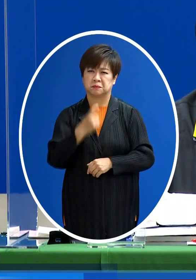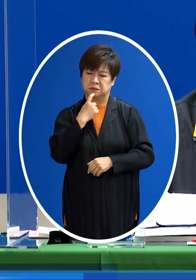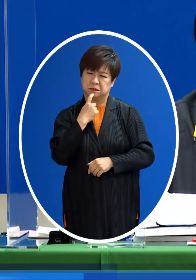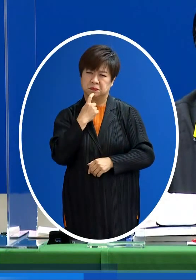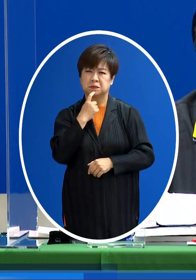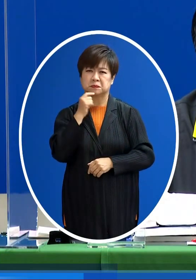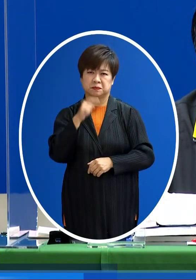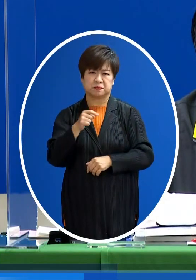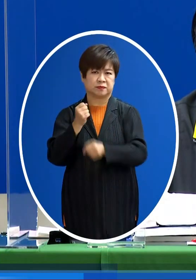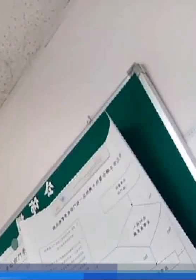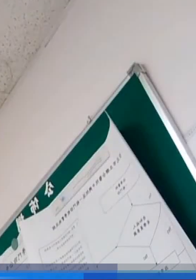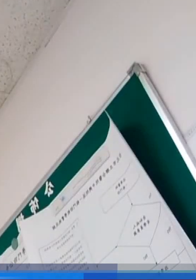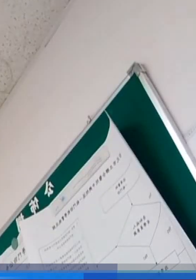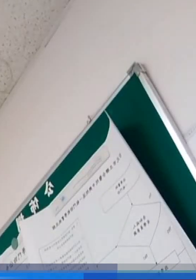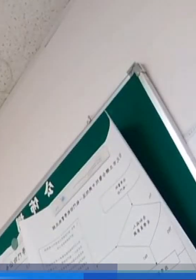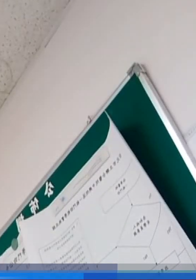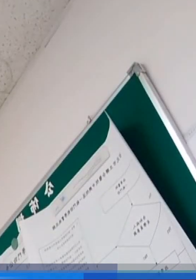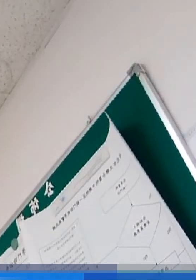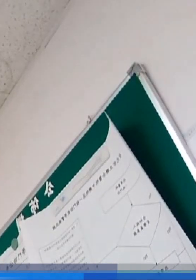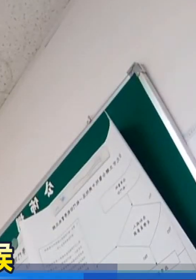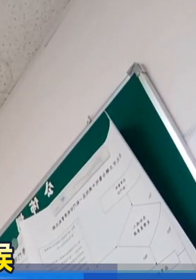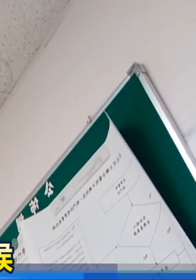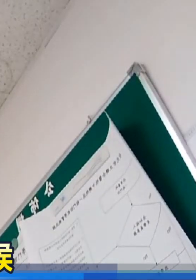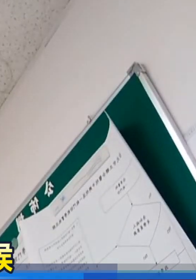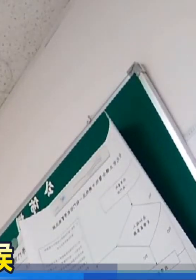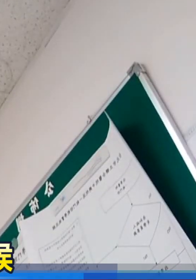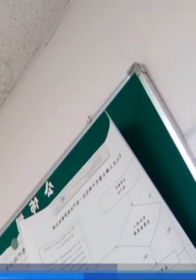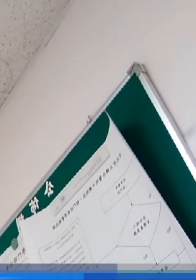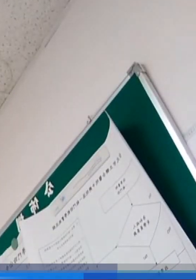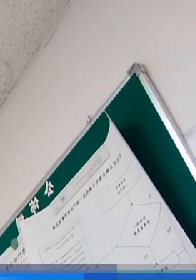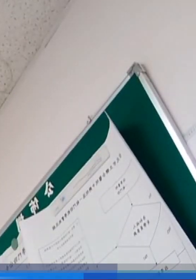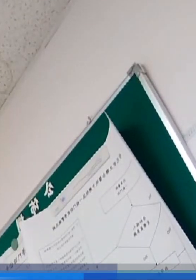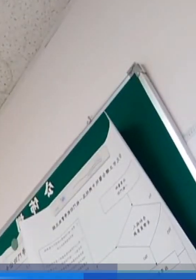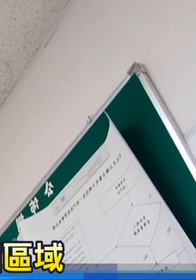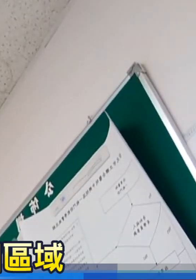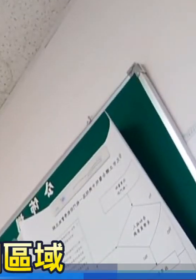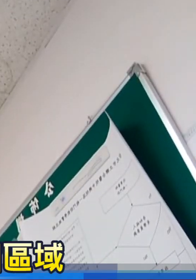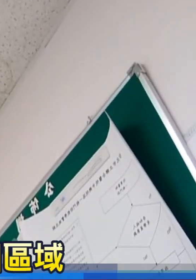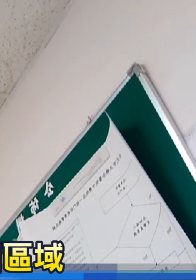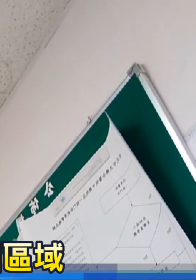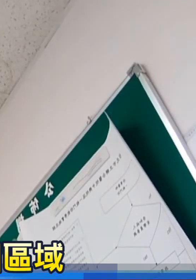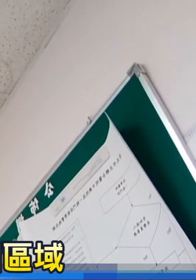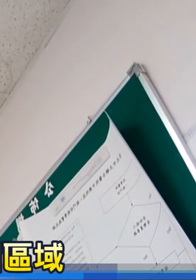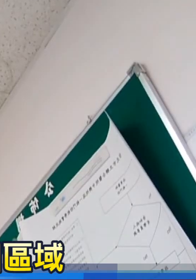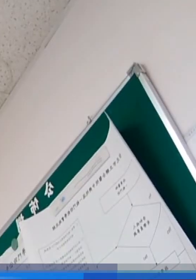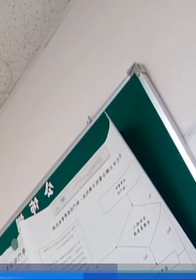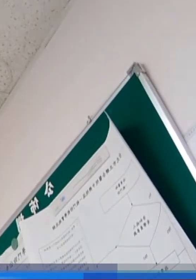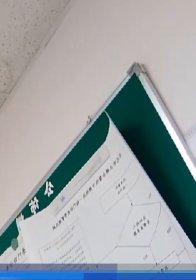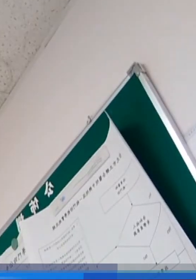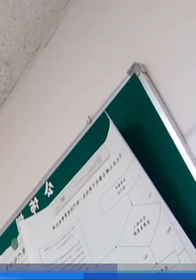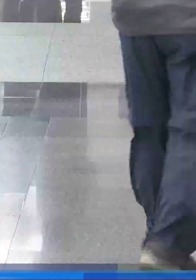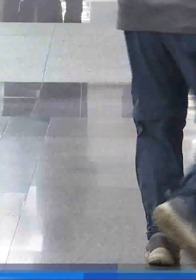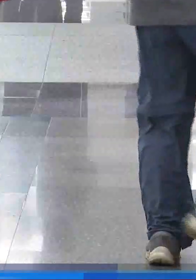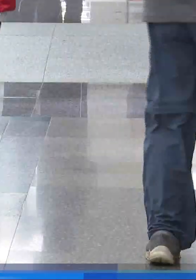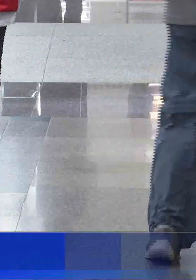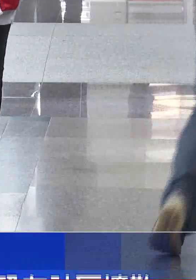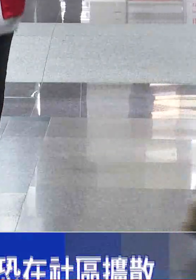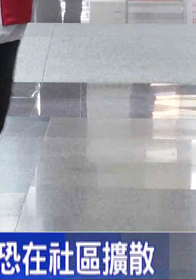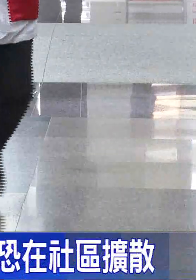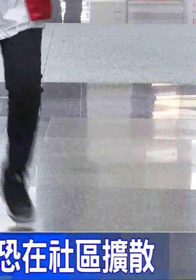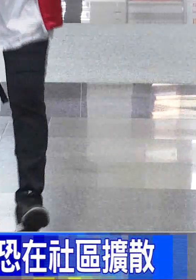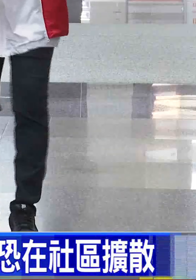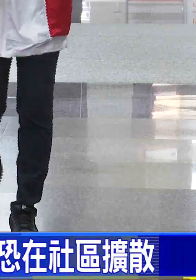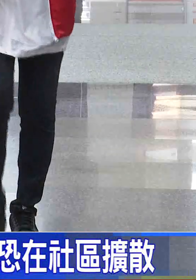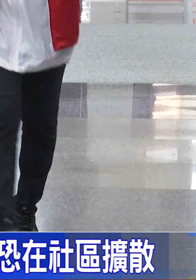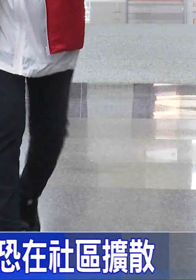疑说是从职场这边来。 其实旁边的人都是阳案的时候，也要小心说这可能 BA.5 在这个区域是有散播开来。 至于